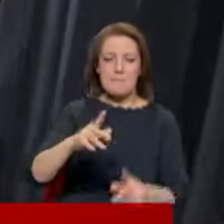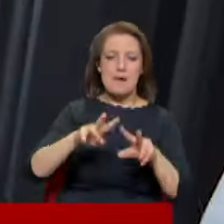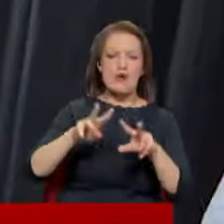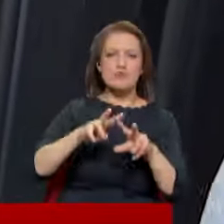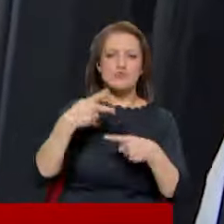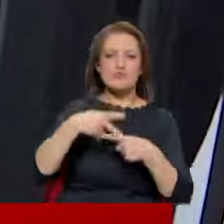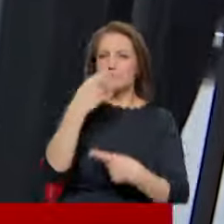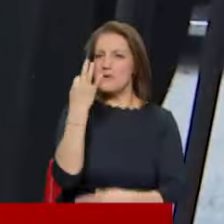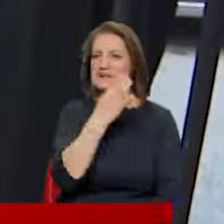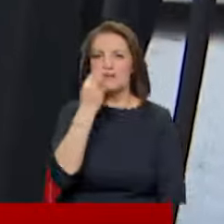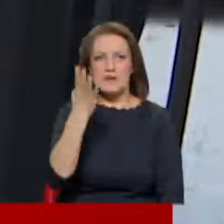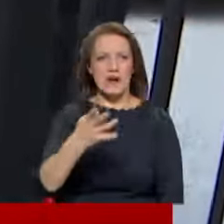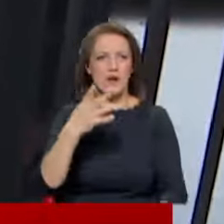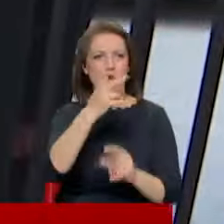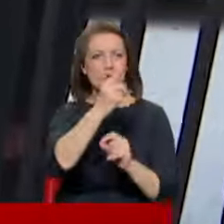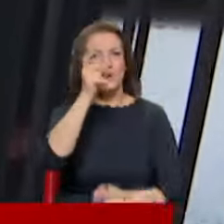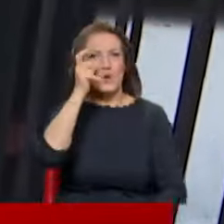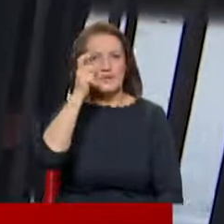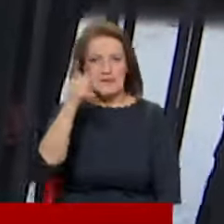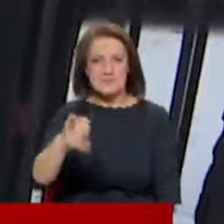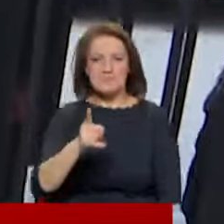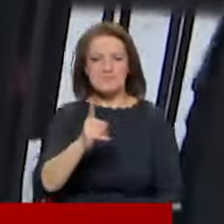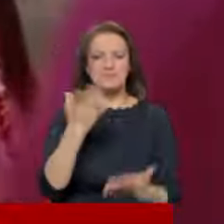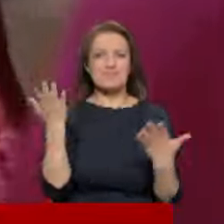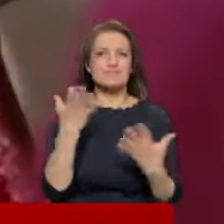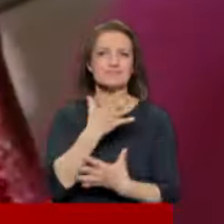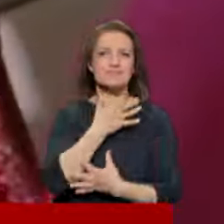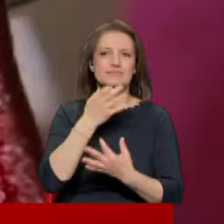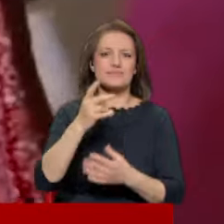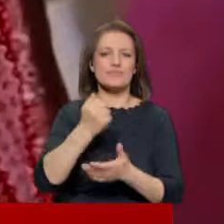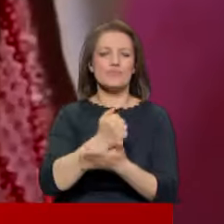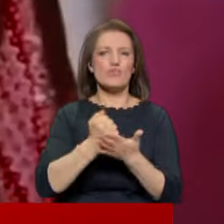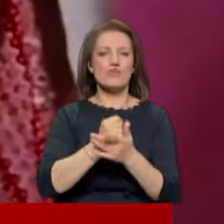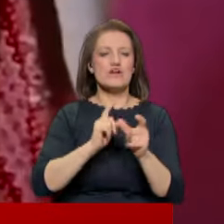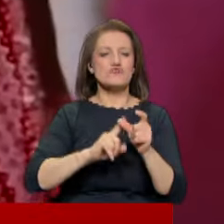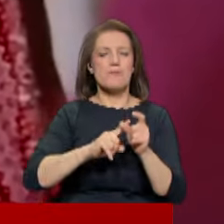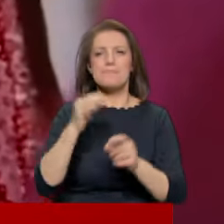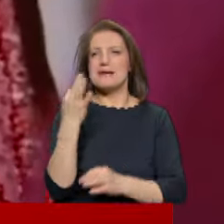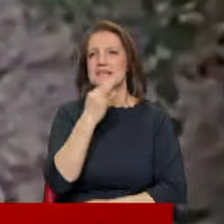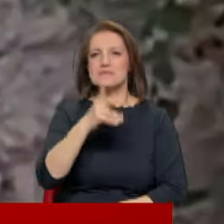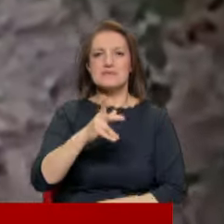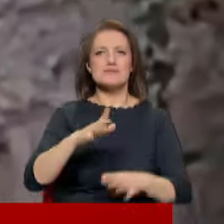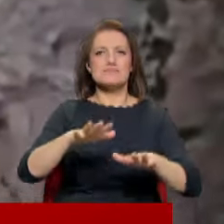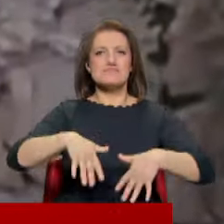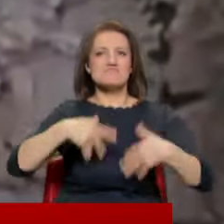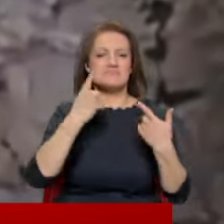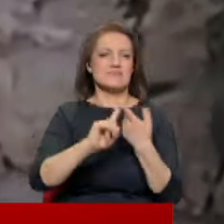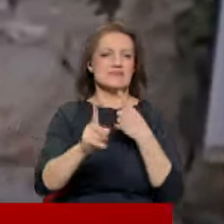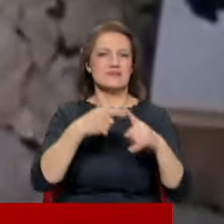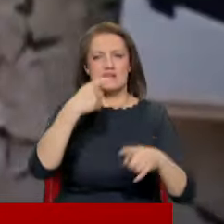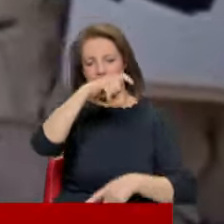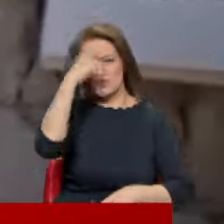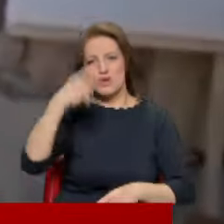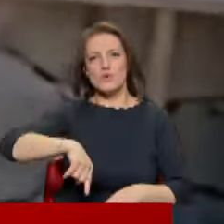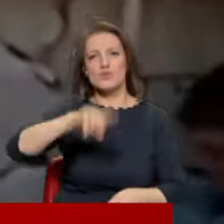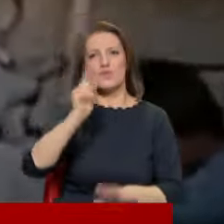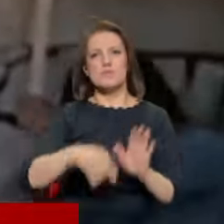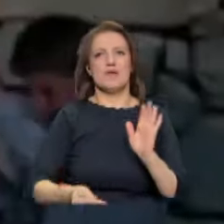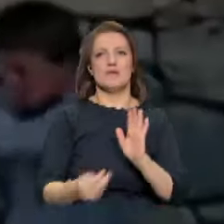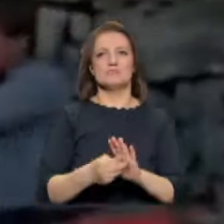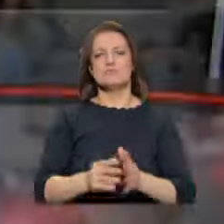zübük benzetmeleri. Özgür Özel'in çaresizlik yanıtı. Yeşilçam benzetmeleri, sahneleri siyasetin sıcak gündemine